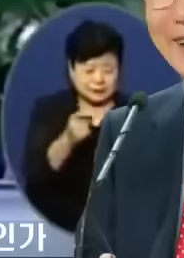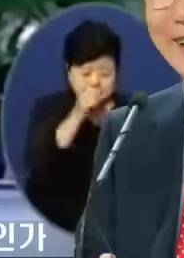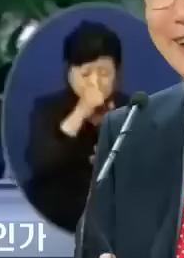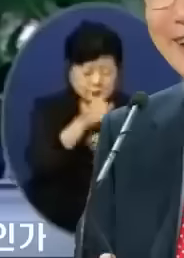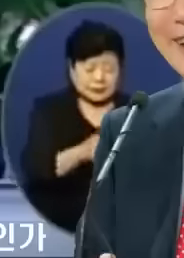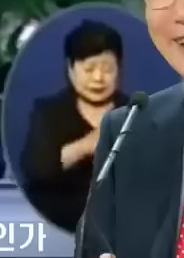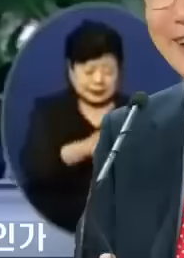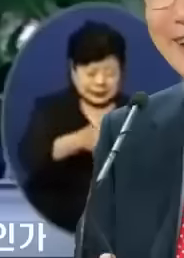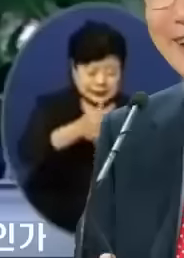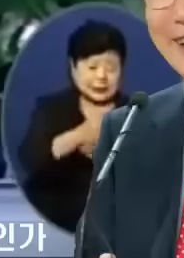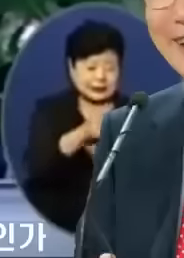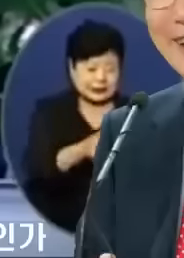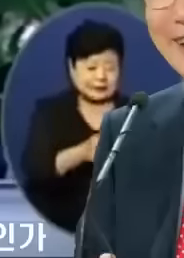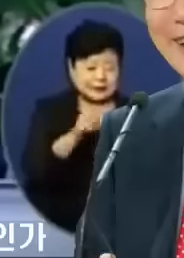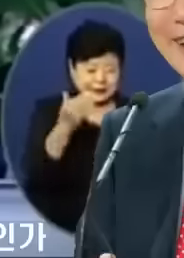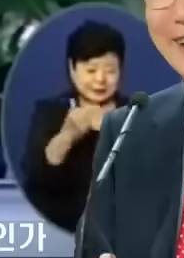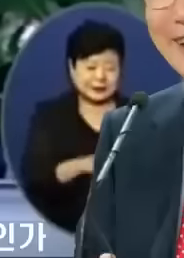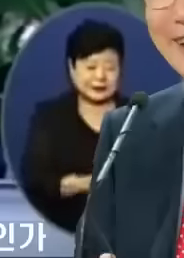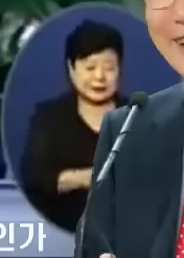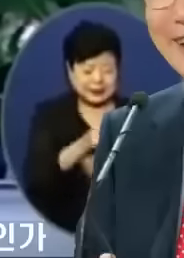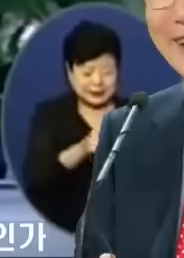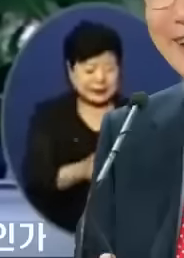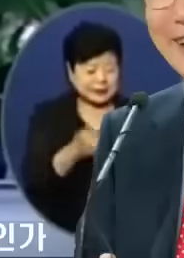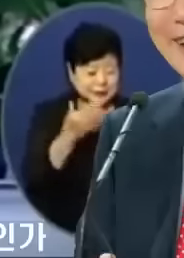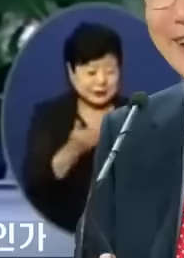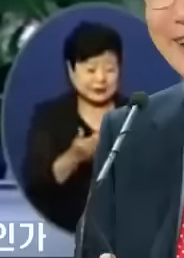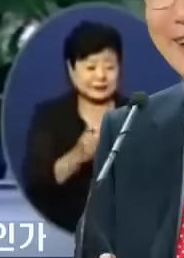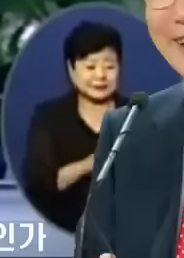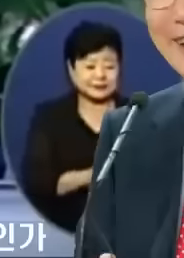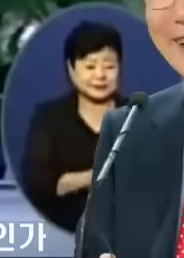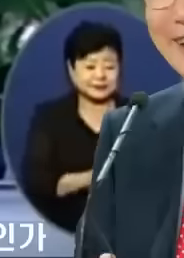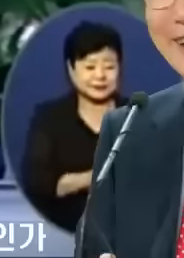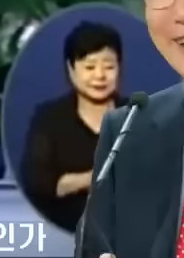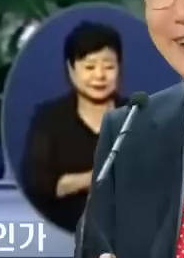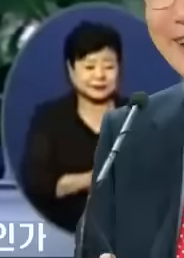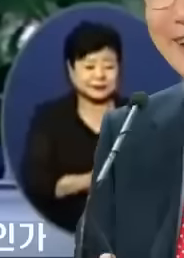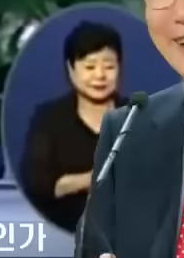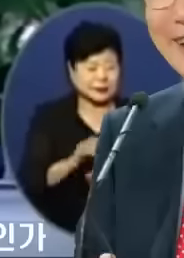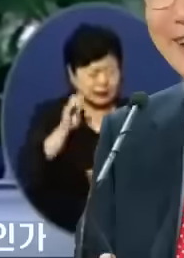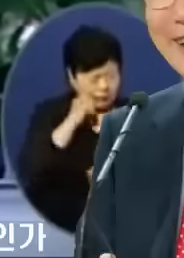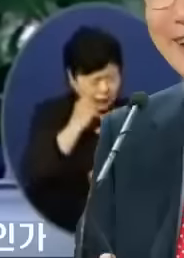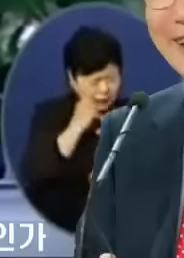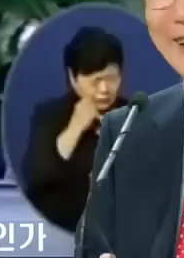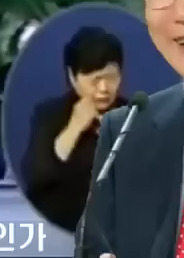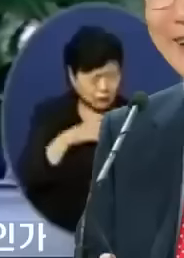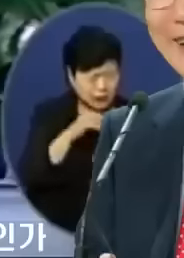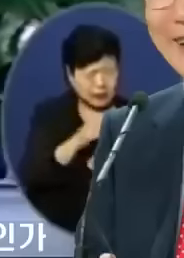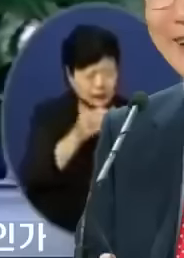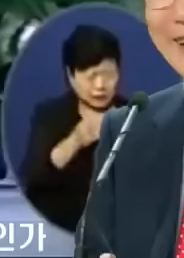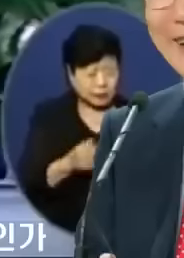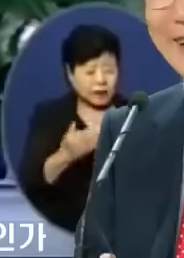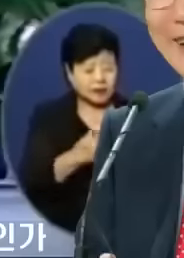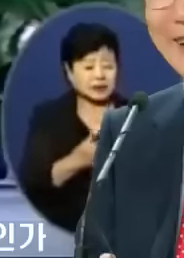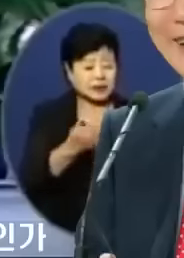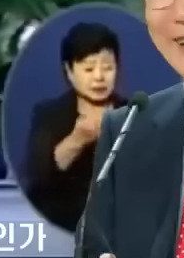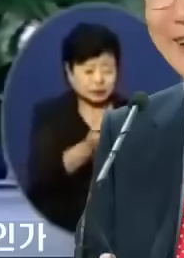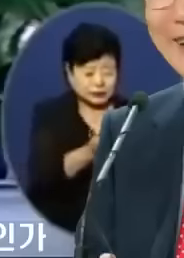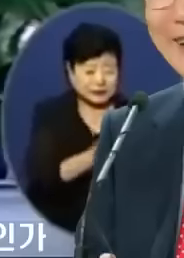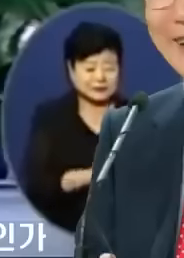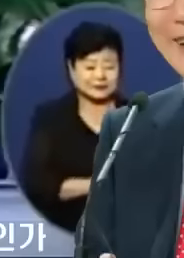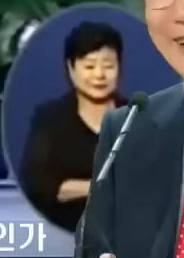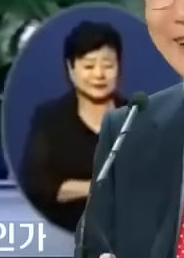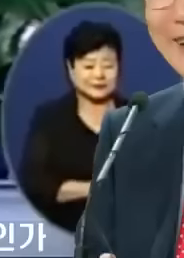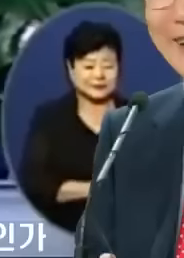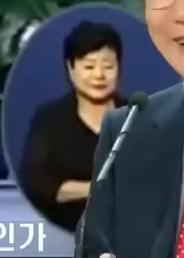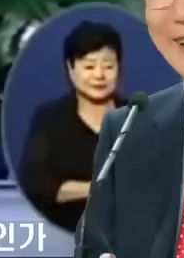좋은 하나님이십니다. 이 하나님이 시련과 환난을 통해서 은혜를 부어주시는